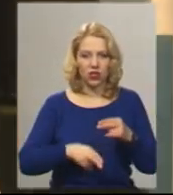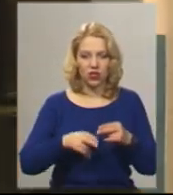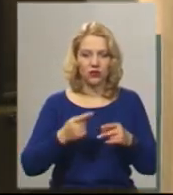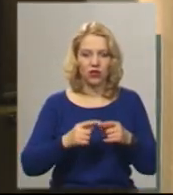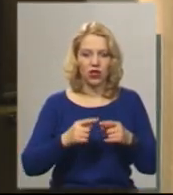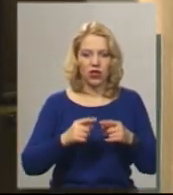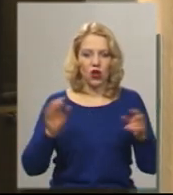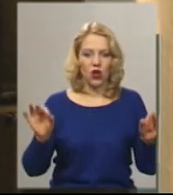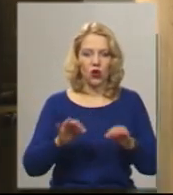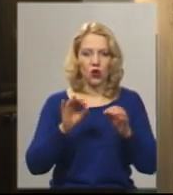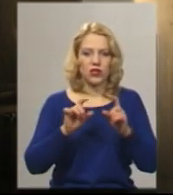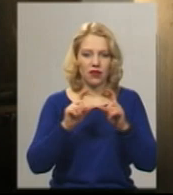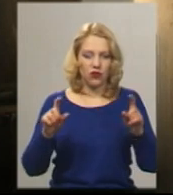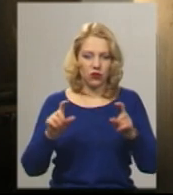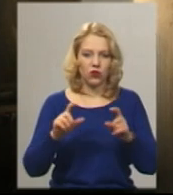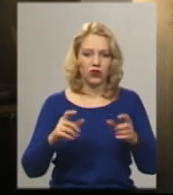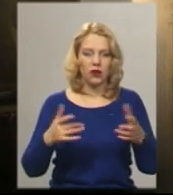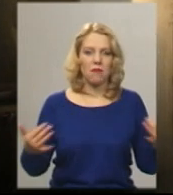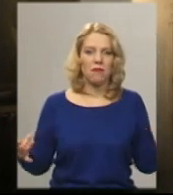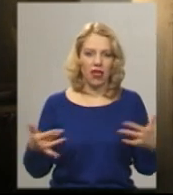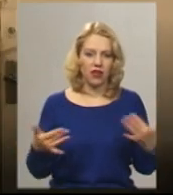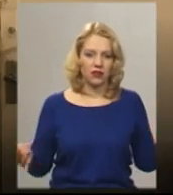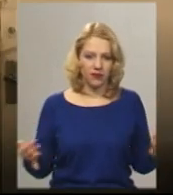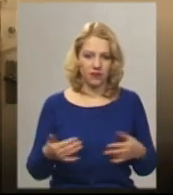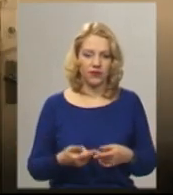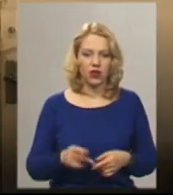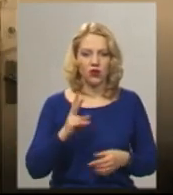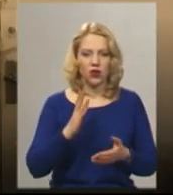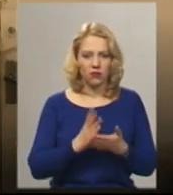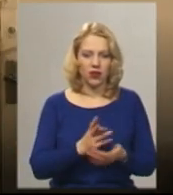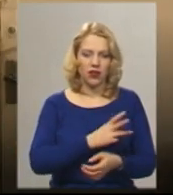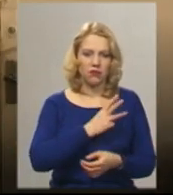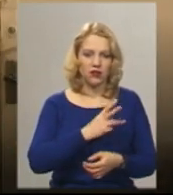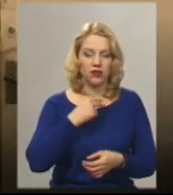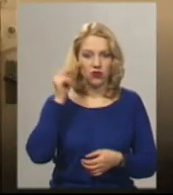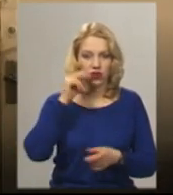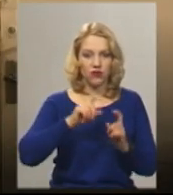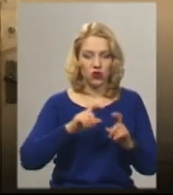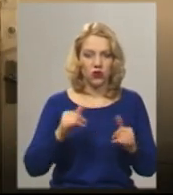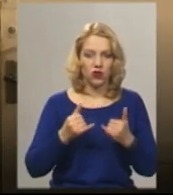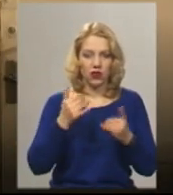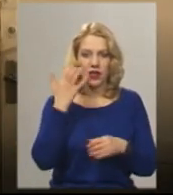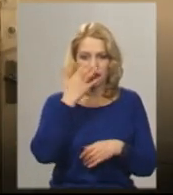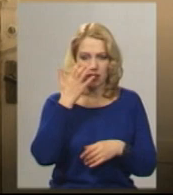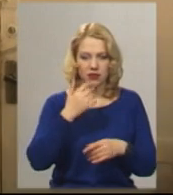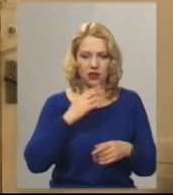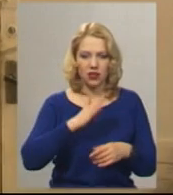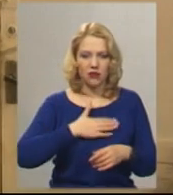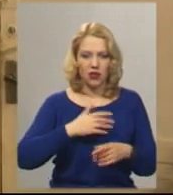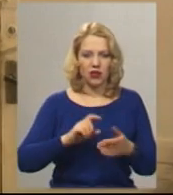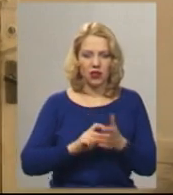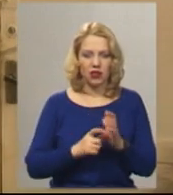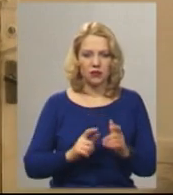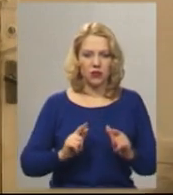баян. Хто має бажання, то для нього нічого не важко. В часі школи слабозорих, то з мого класу поступили і в